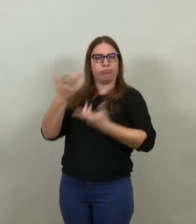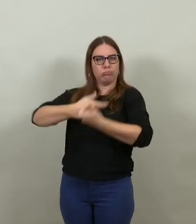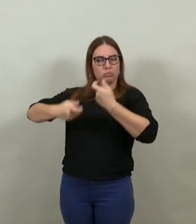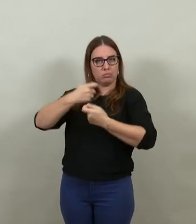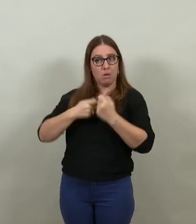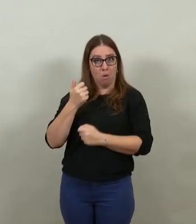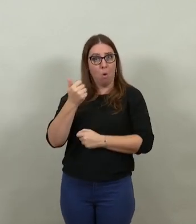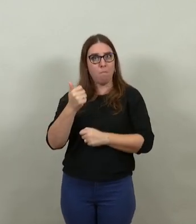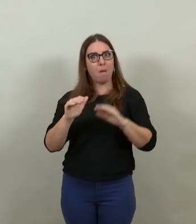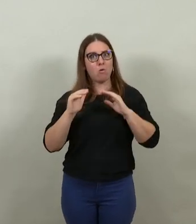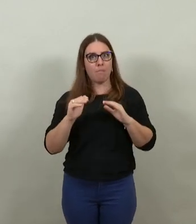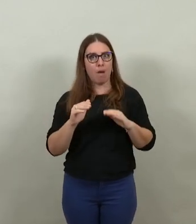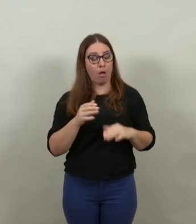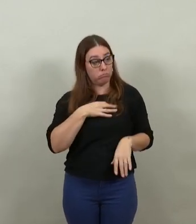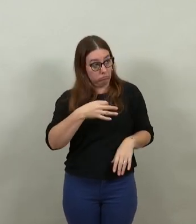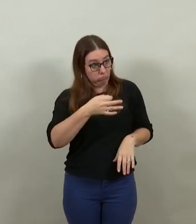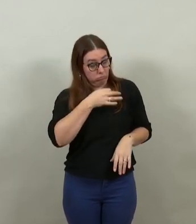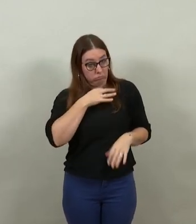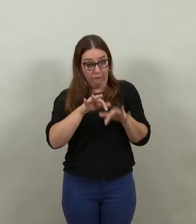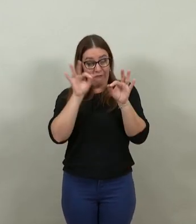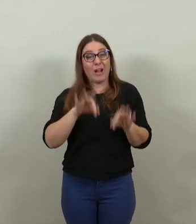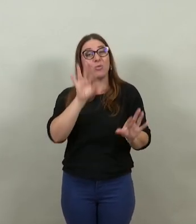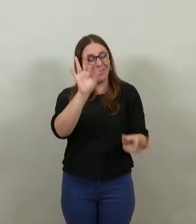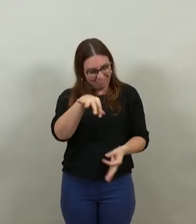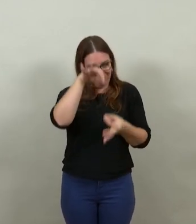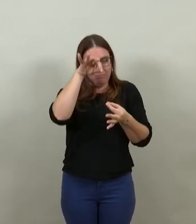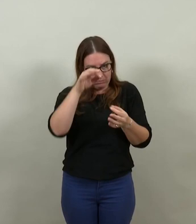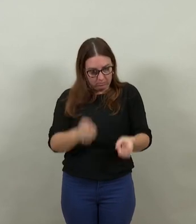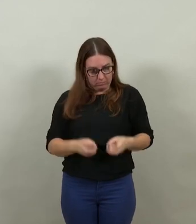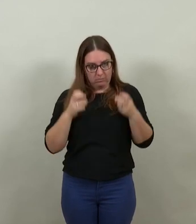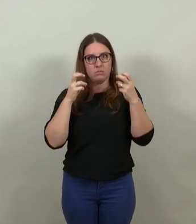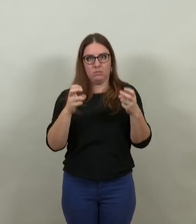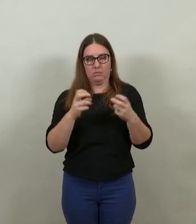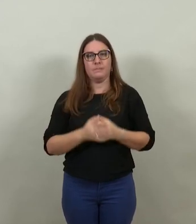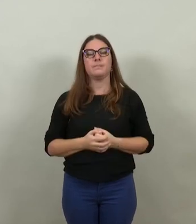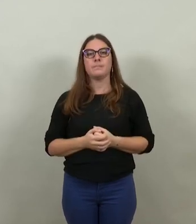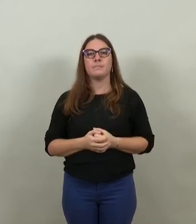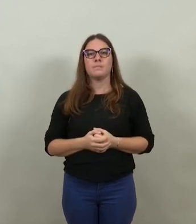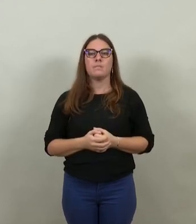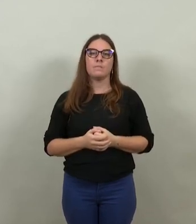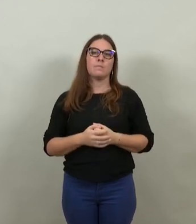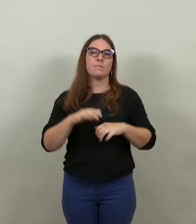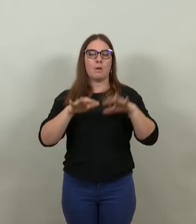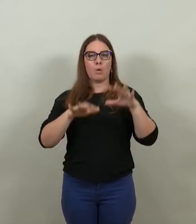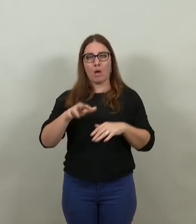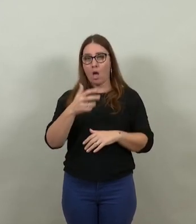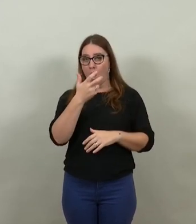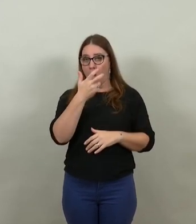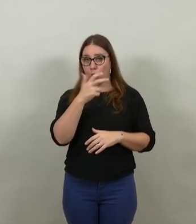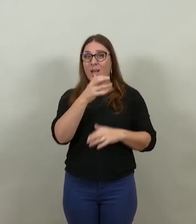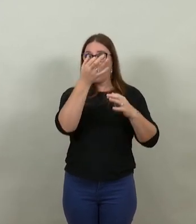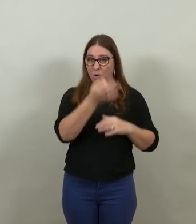même connu des augmentations de leur facture de leur facture pardon soit de 300 % à